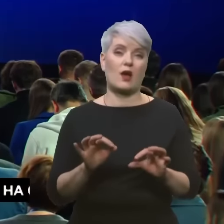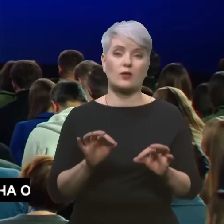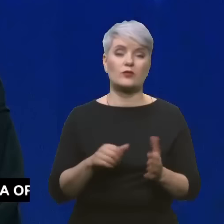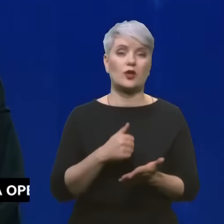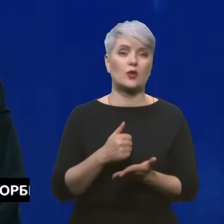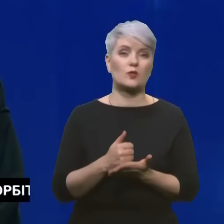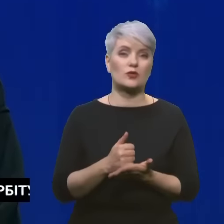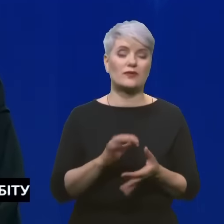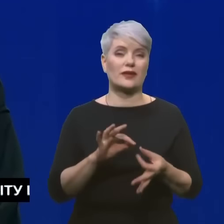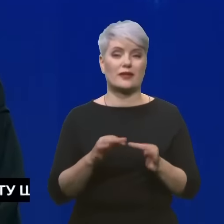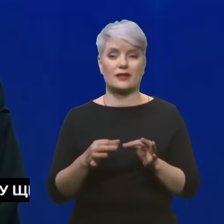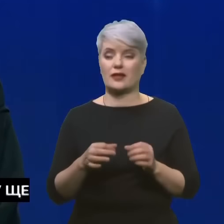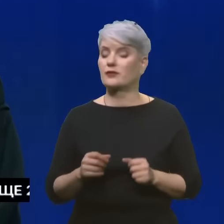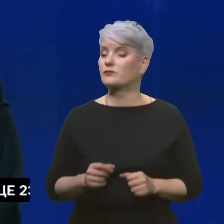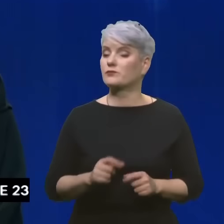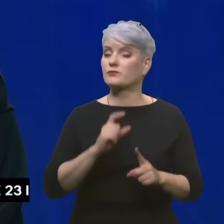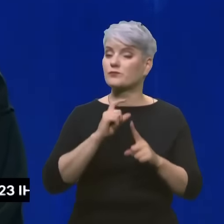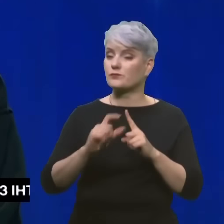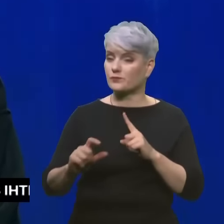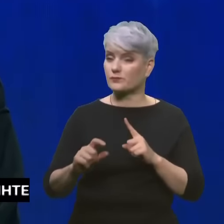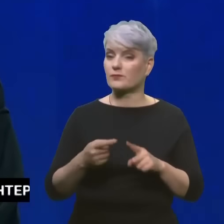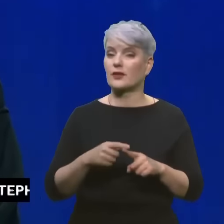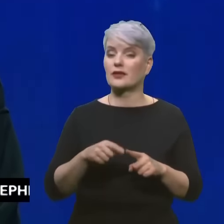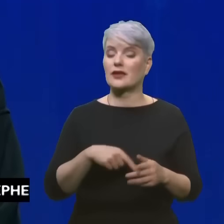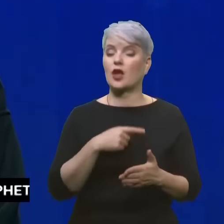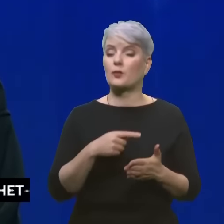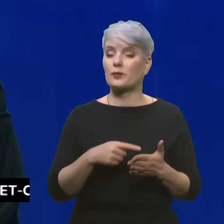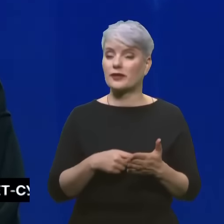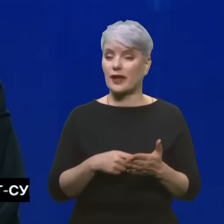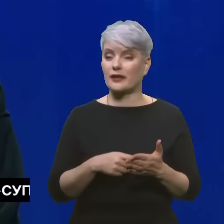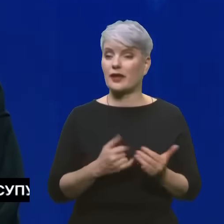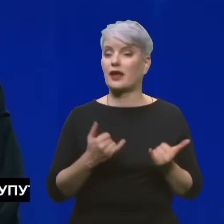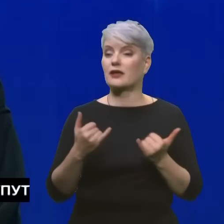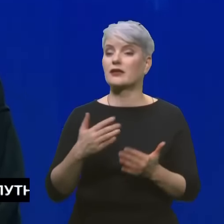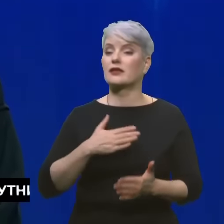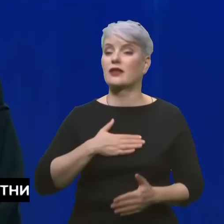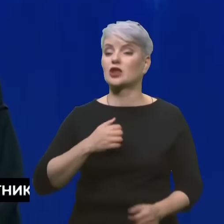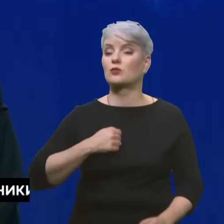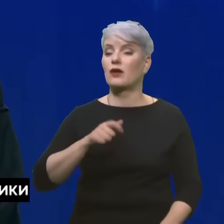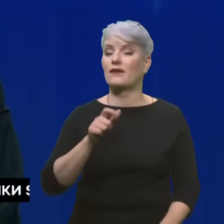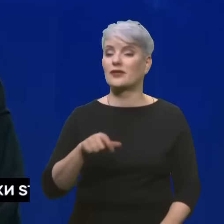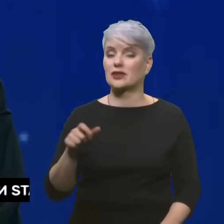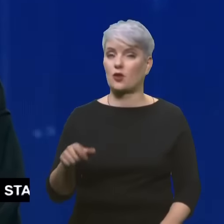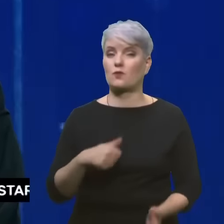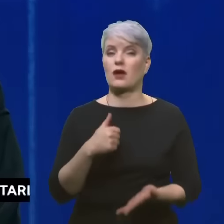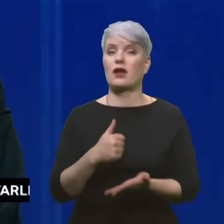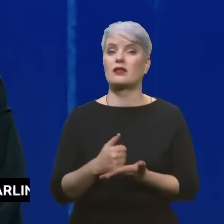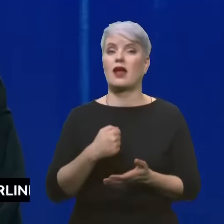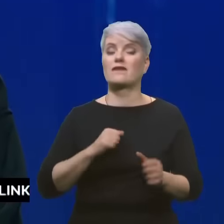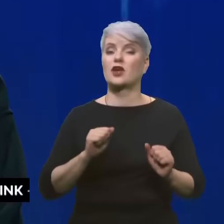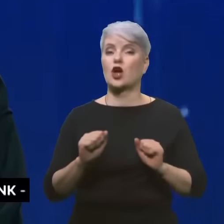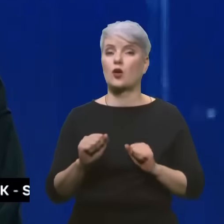По-перше, це все ж таки питання... І за справедливо, що це питання наших військових, главкома, Генштабу, вони звернулись на